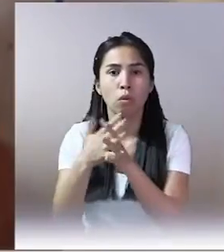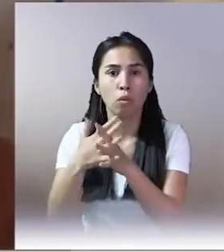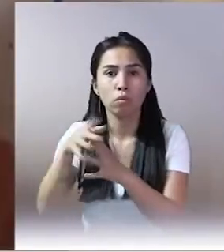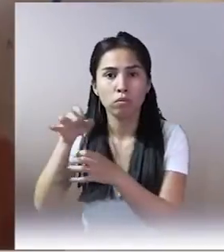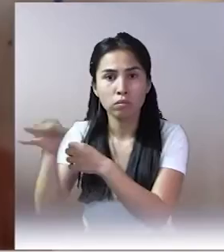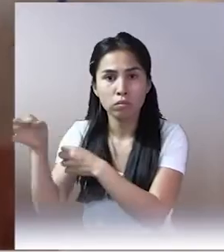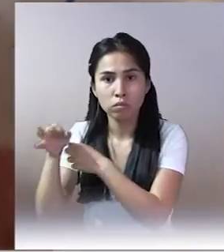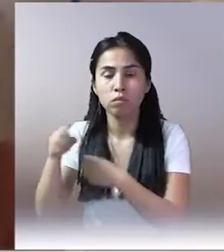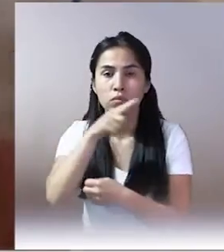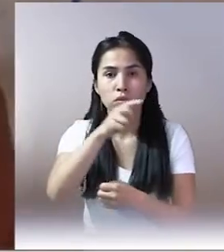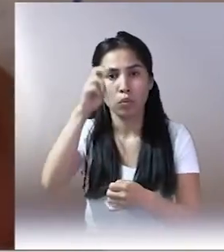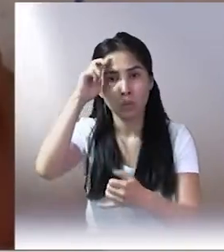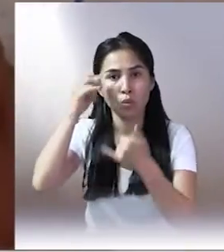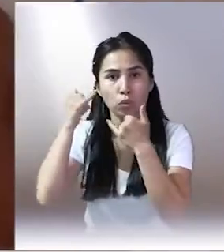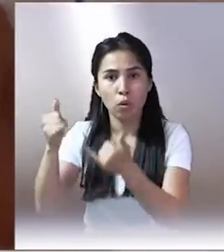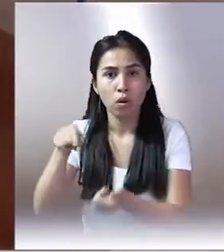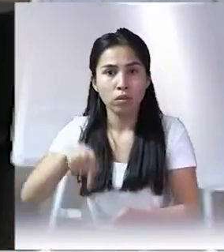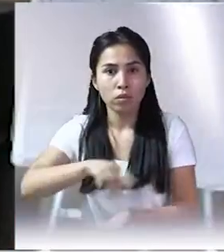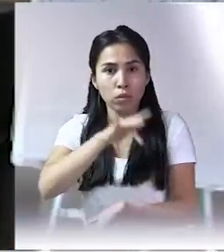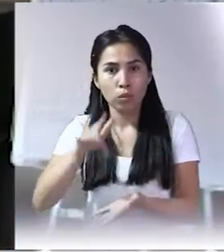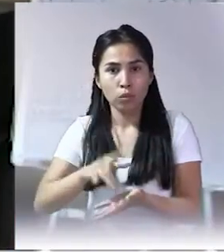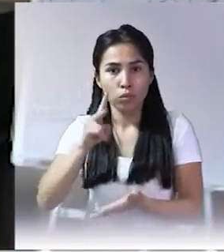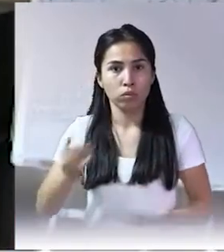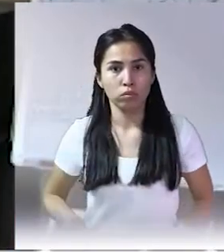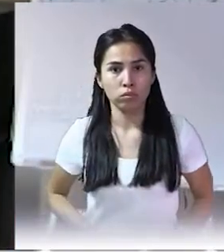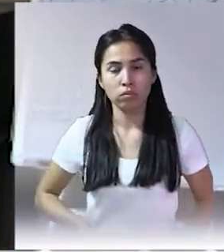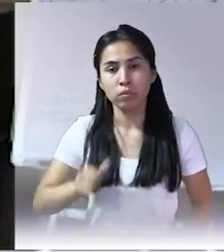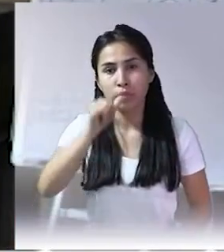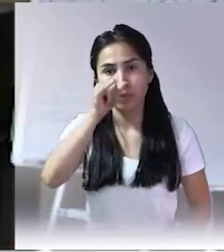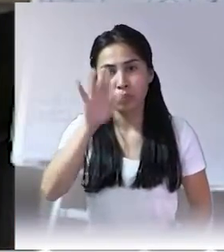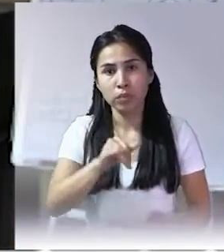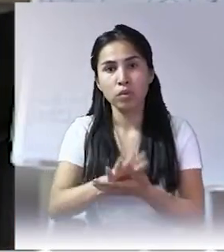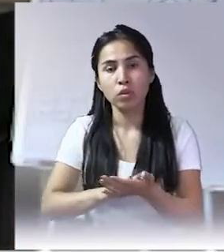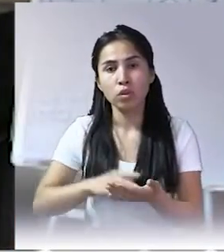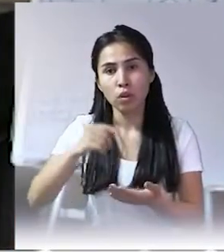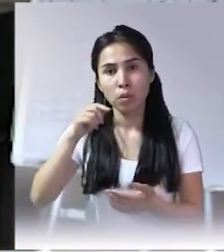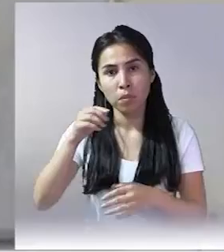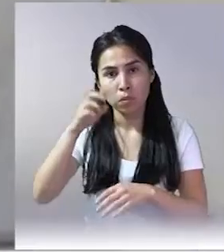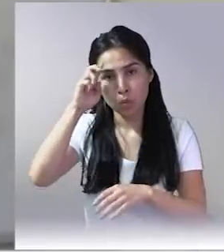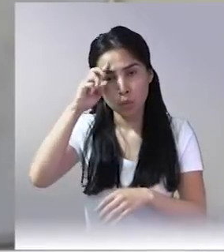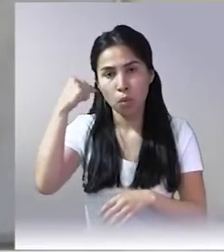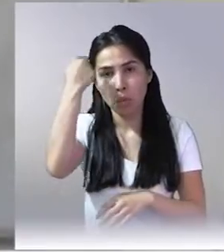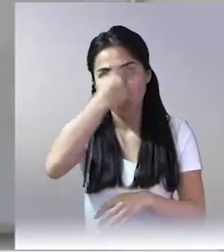Ал бизнес жобасы мақұлданған кәсіпкерлерге бір жыл бойы қолдау көрсетіледі. Сондай ақ банктен алған несиенің